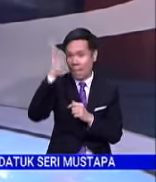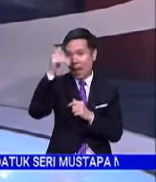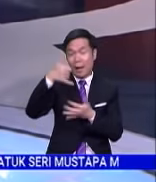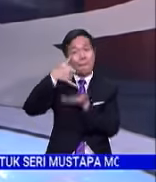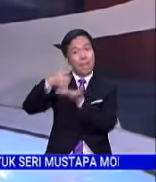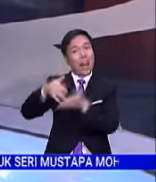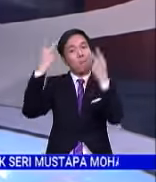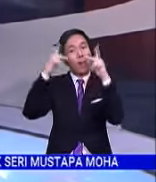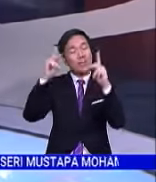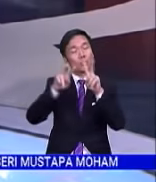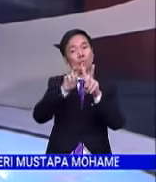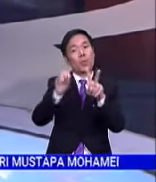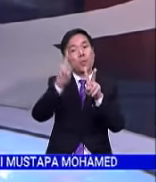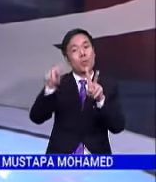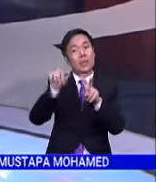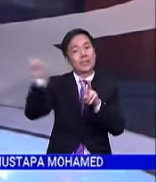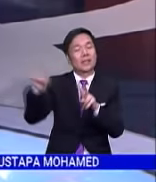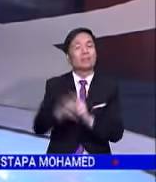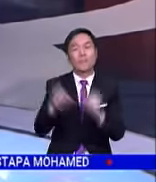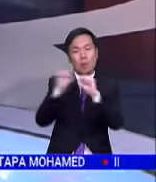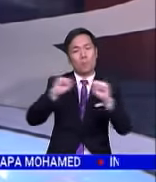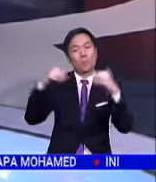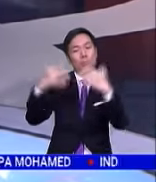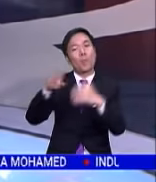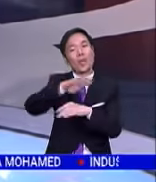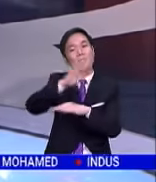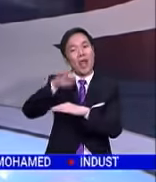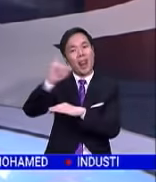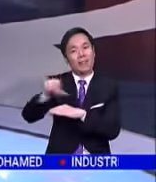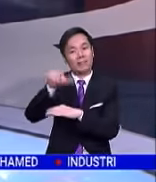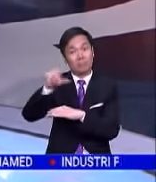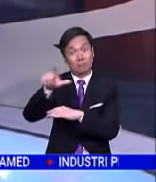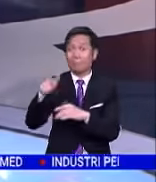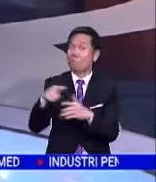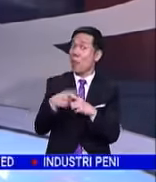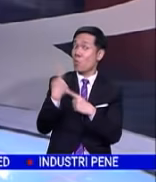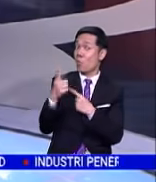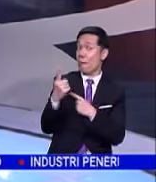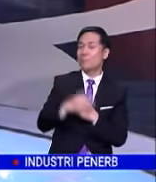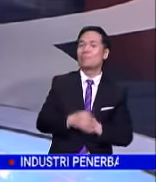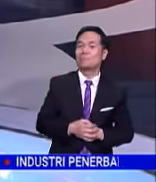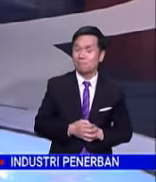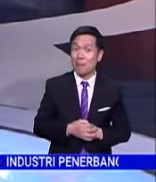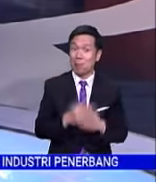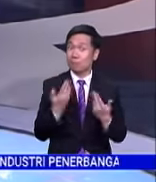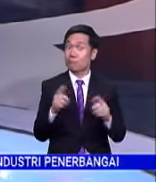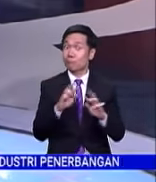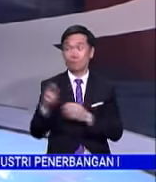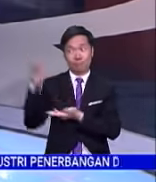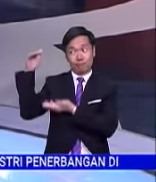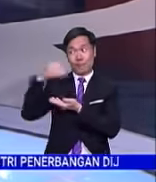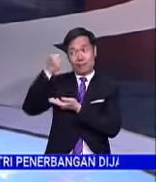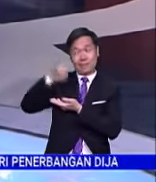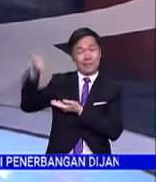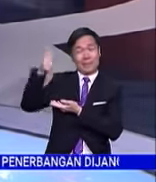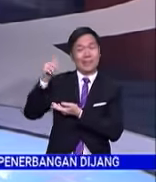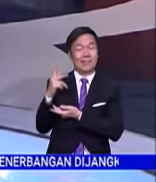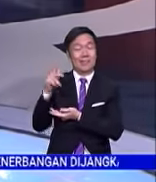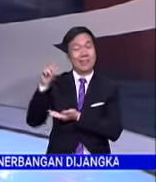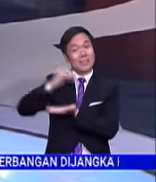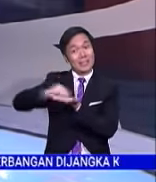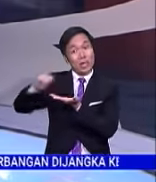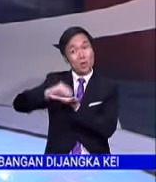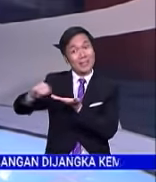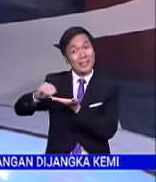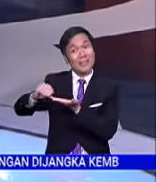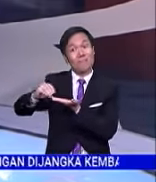Presiden 2021 di Pusat Akuatik Nasional Bukit Jalil pada November ini. Perkara tersebut disuarakan setiausaha agungnya, Mai Chan.